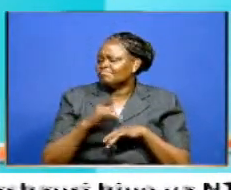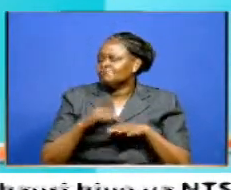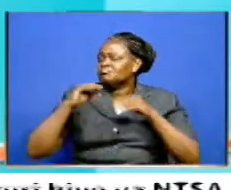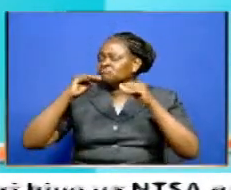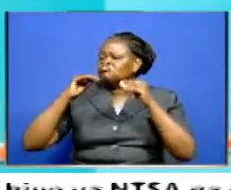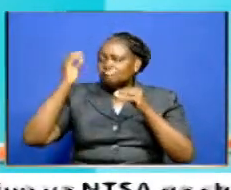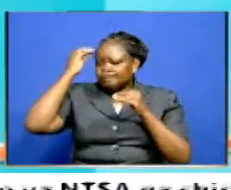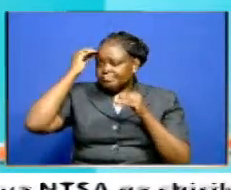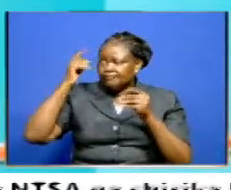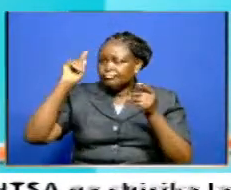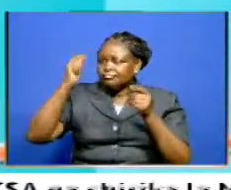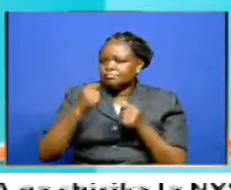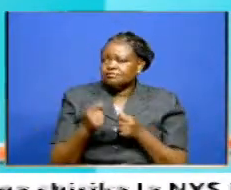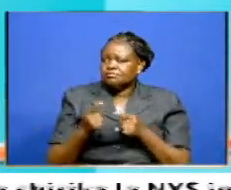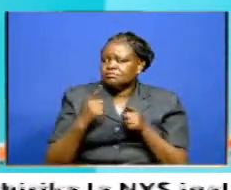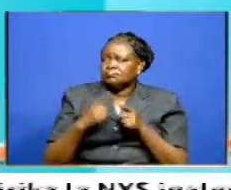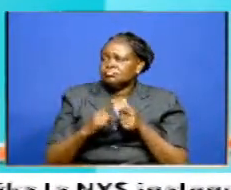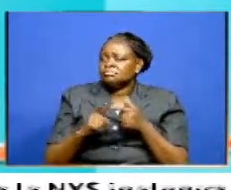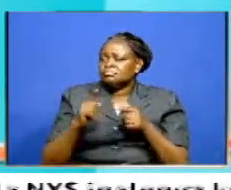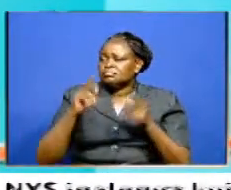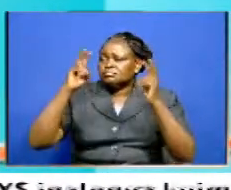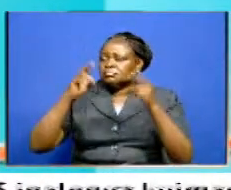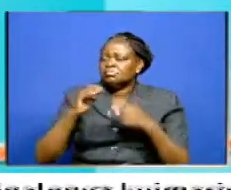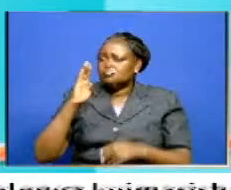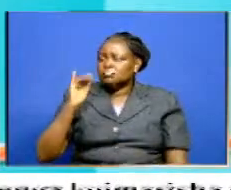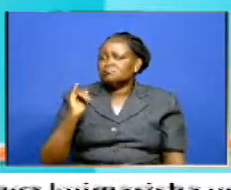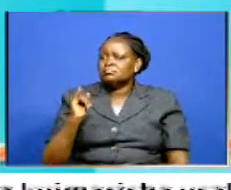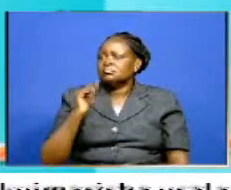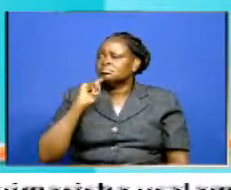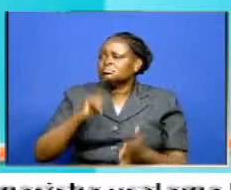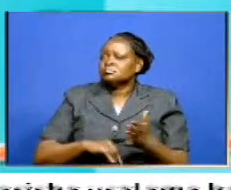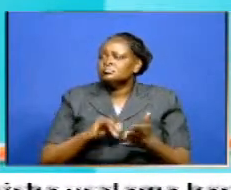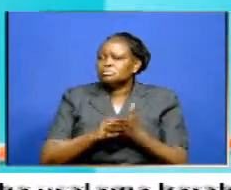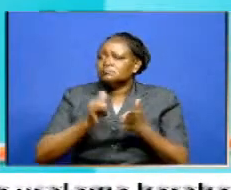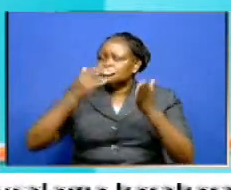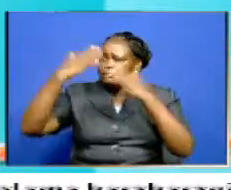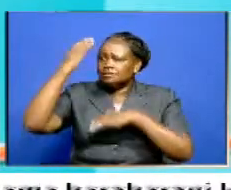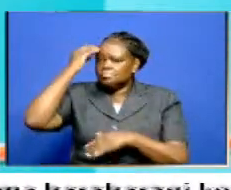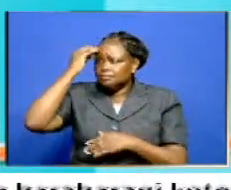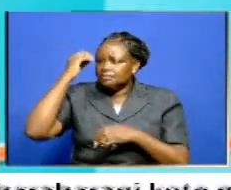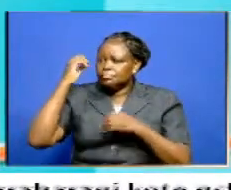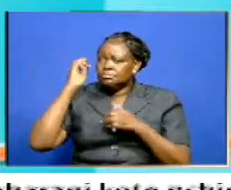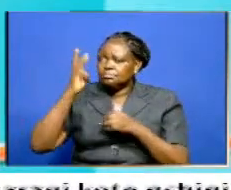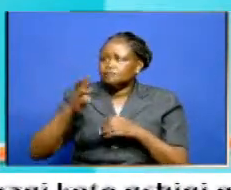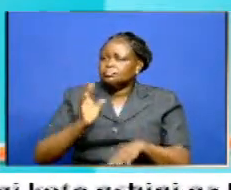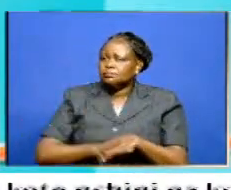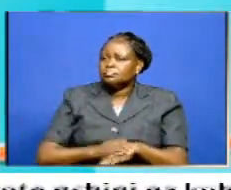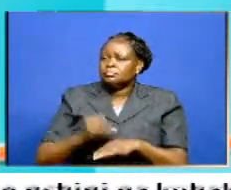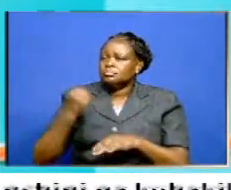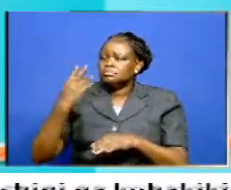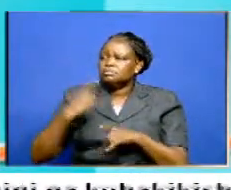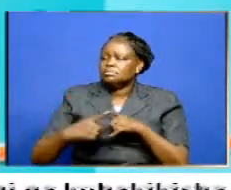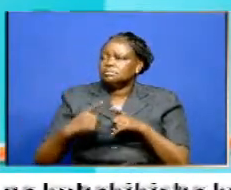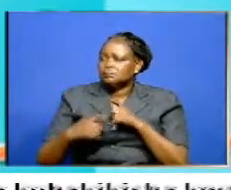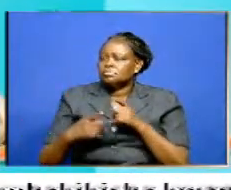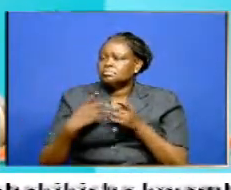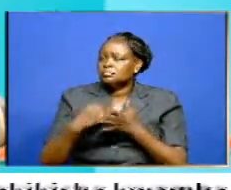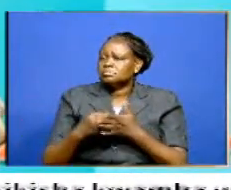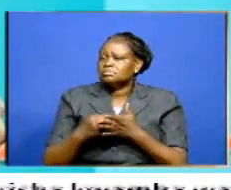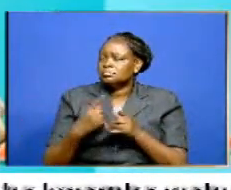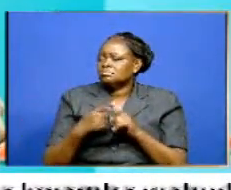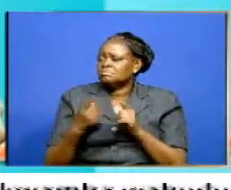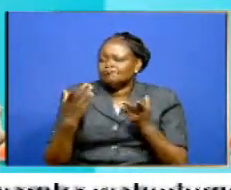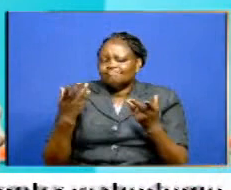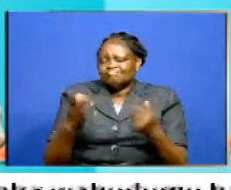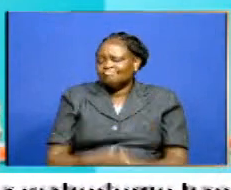humu nchini. Katika swala la BBI, BBI inasema kwamba university students watapewa a 4-year moratorium. Na unajua